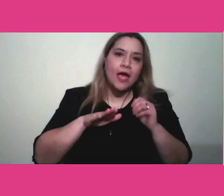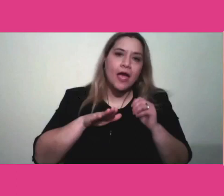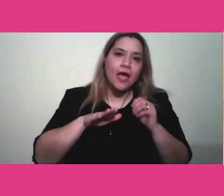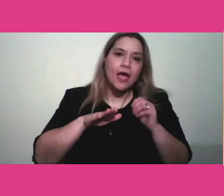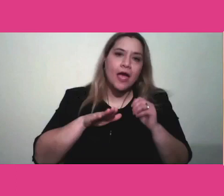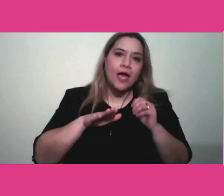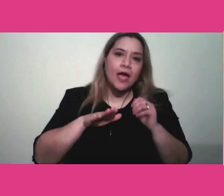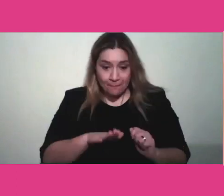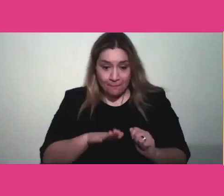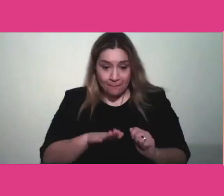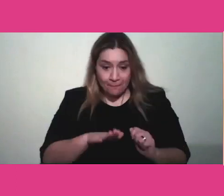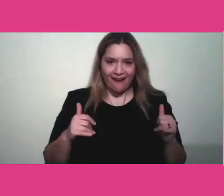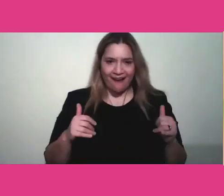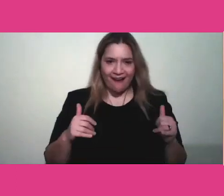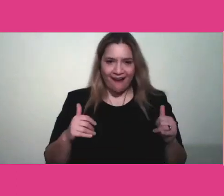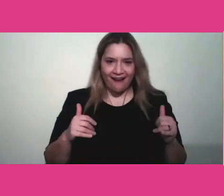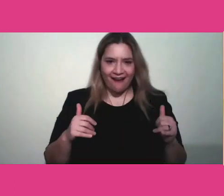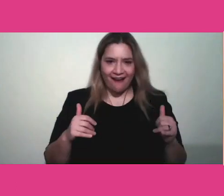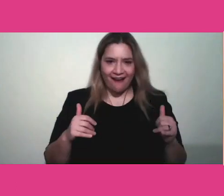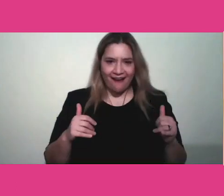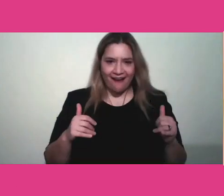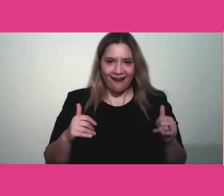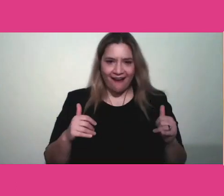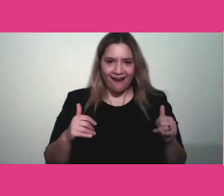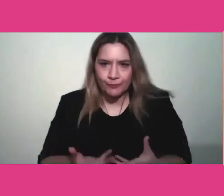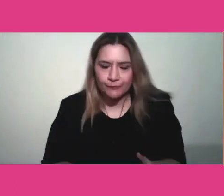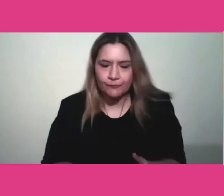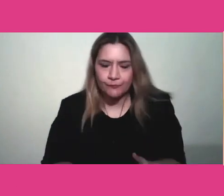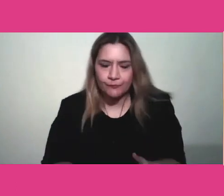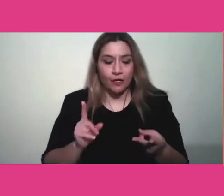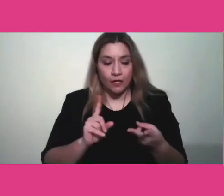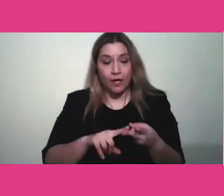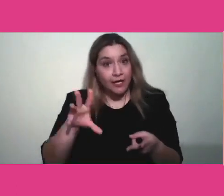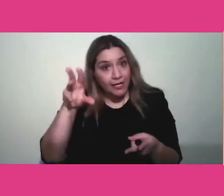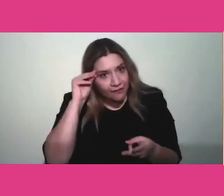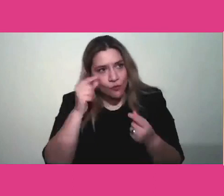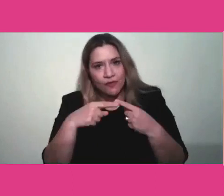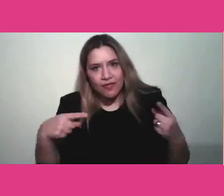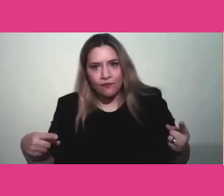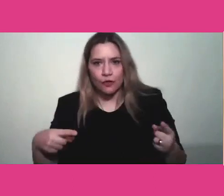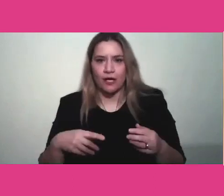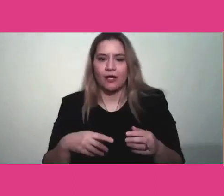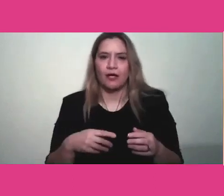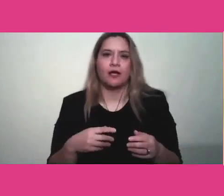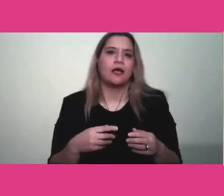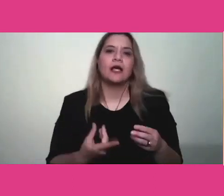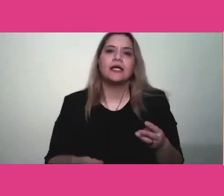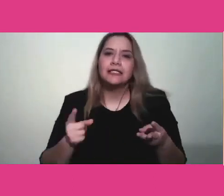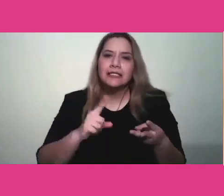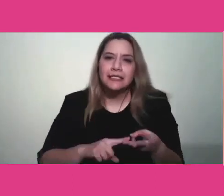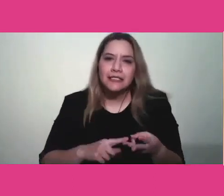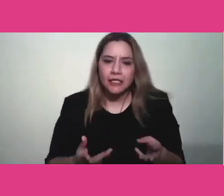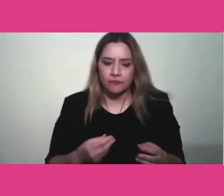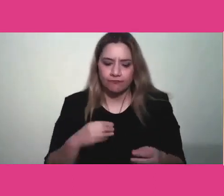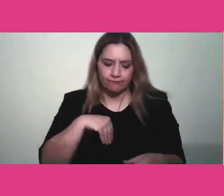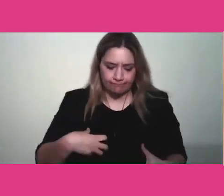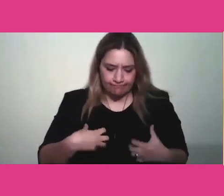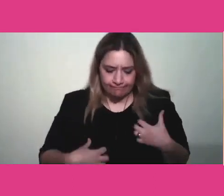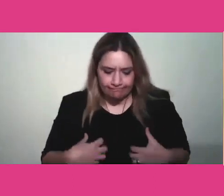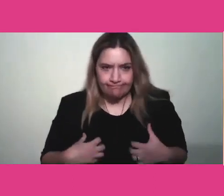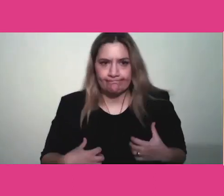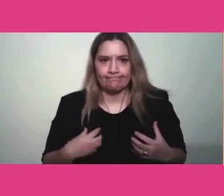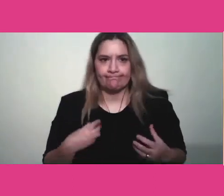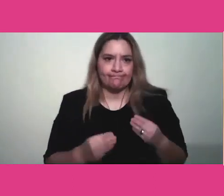κάνεις, να καταλάβουμε πολλά στοιχεία για αυτόν και να βγάλουμε διάφορα πράγματα που μπορεί να τον προβληματίζουν, μπορεί